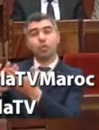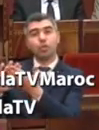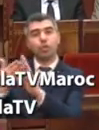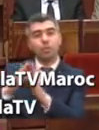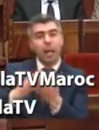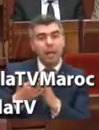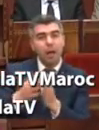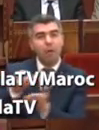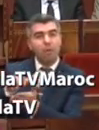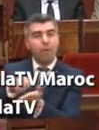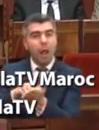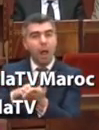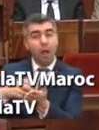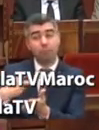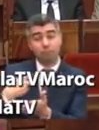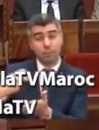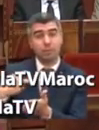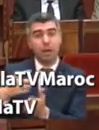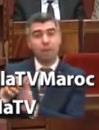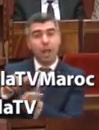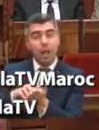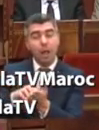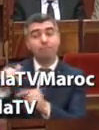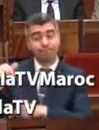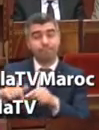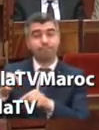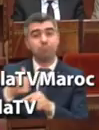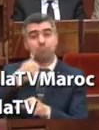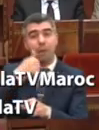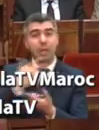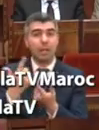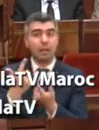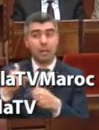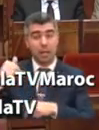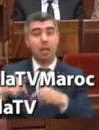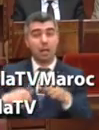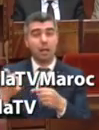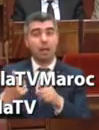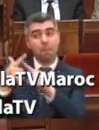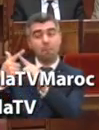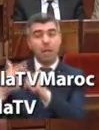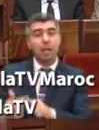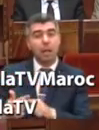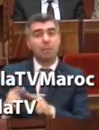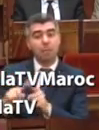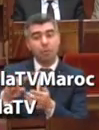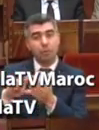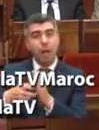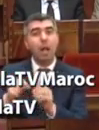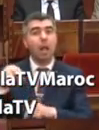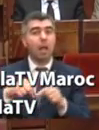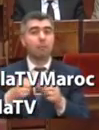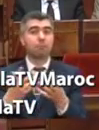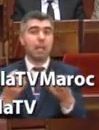والجمعيات الفلاحية ديال كبار الفلاحين تشوبها بعض الشبهات، بل هي متورطة في اختلاس المال العام ديال هاد الدعم. سيد الوزير المحترم، وأحيل